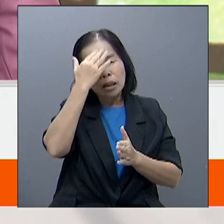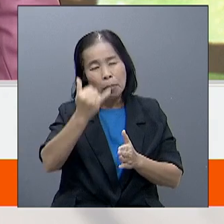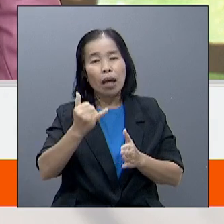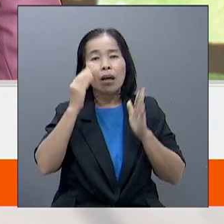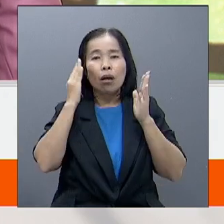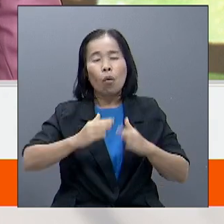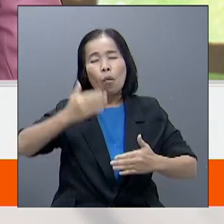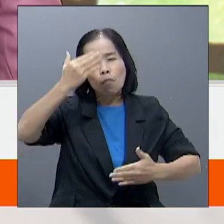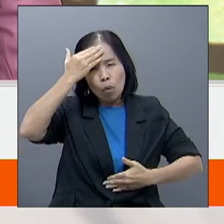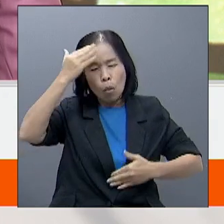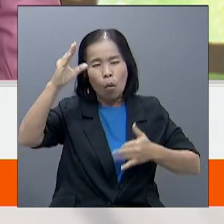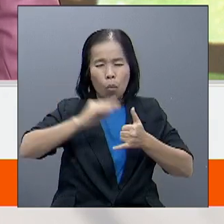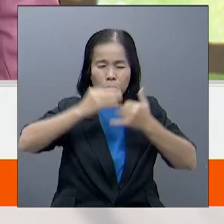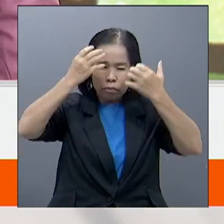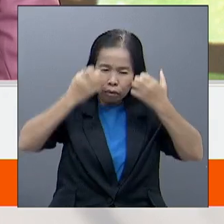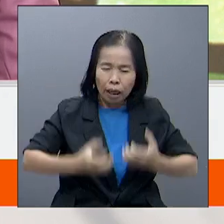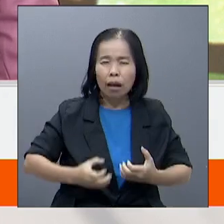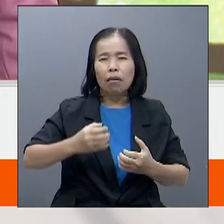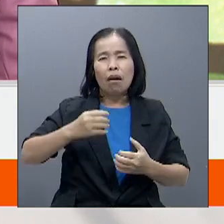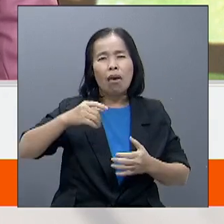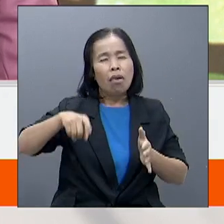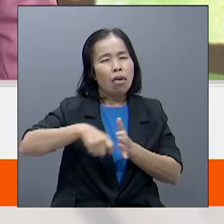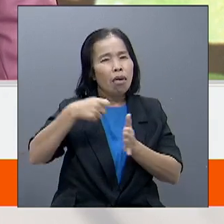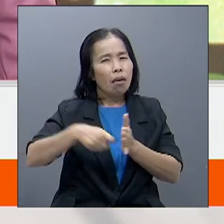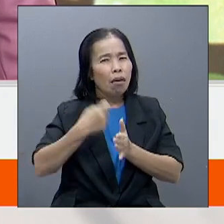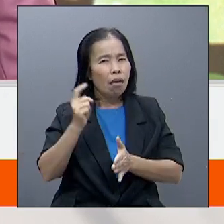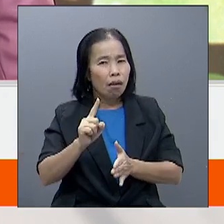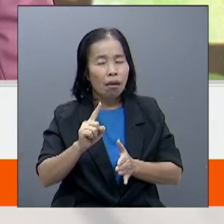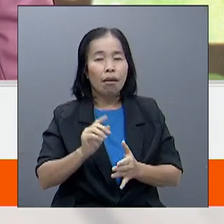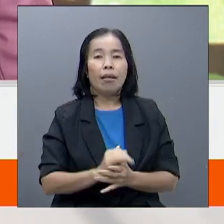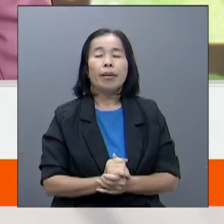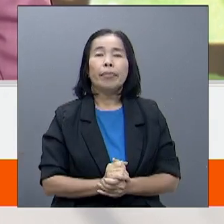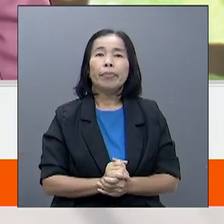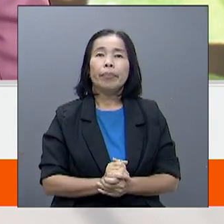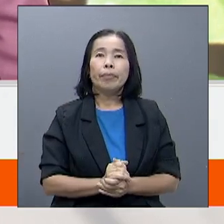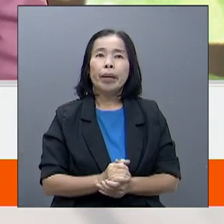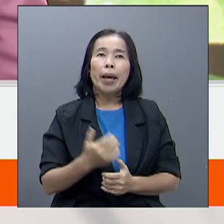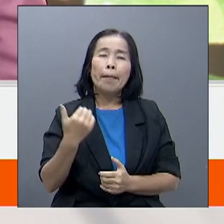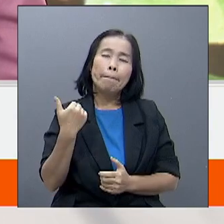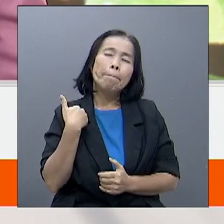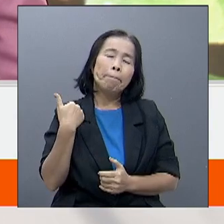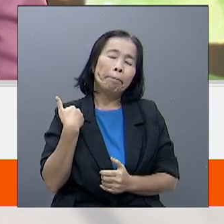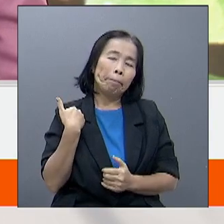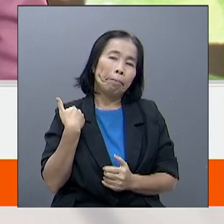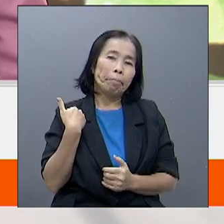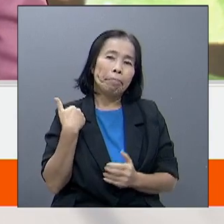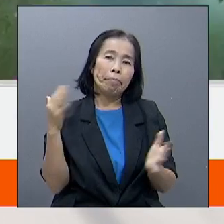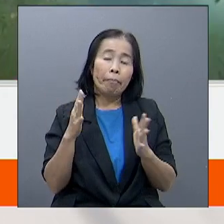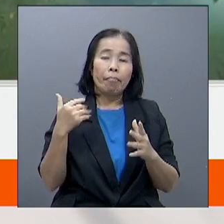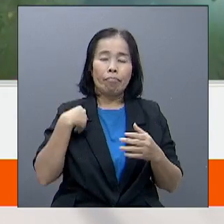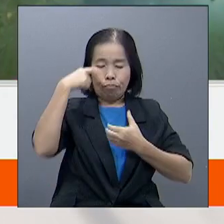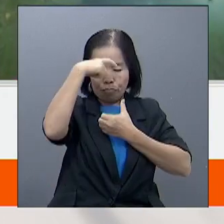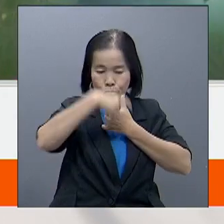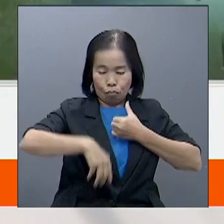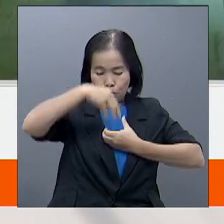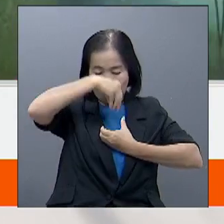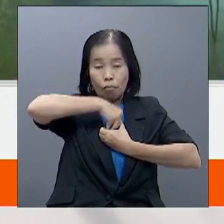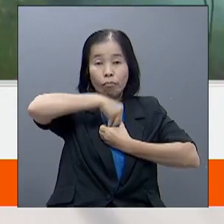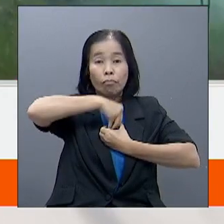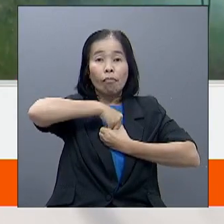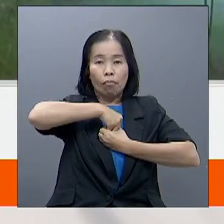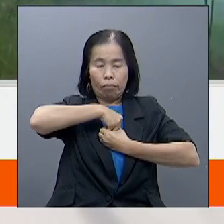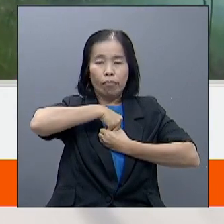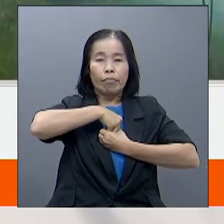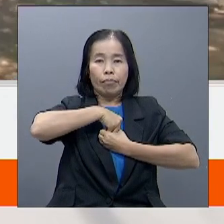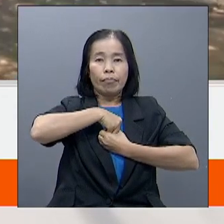โอกาสที่จะป่วยรุนแรงได้นะคะ มีหลายปัจจัยนะครับประเด็นที่1ใน